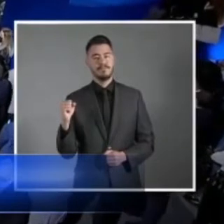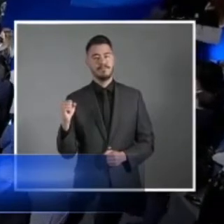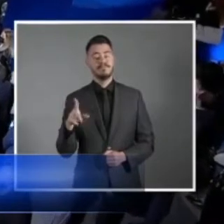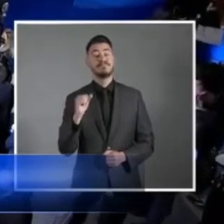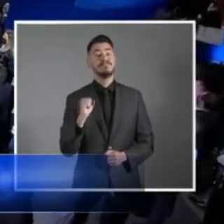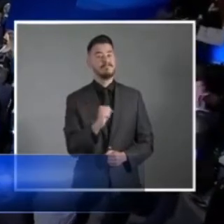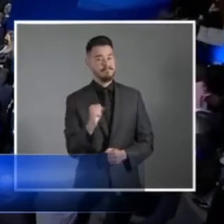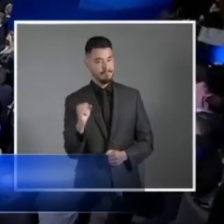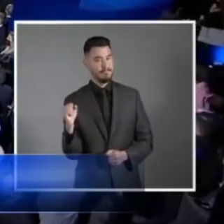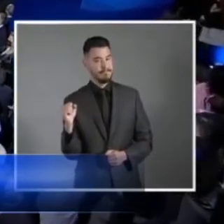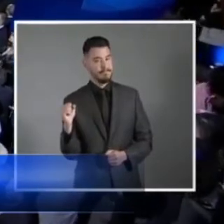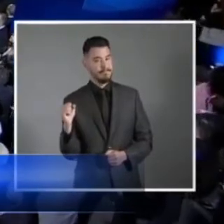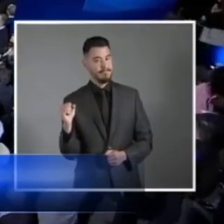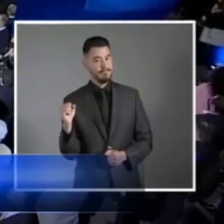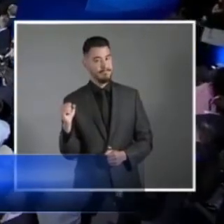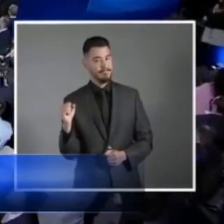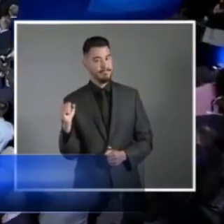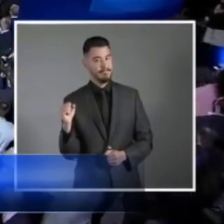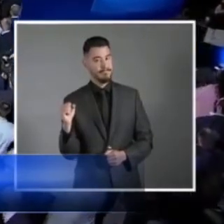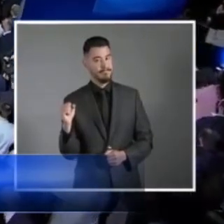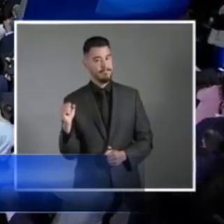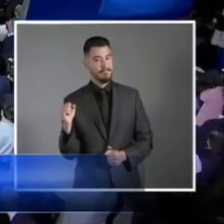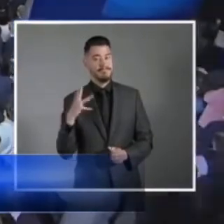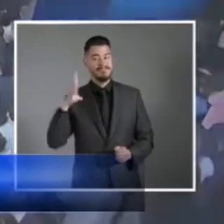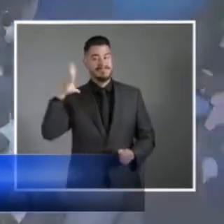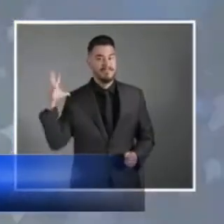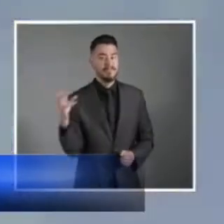και στα δεξιά δεν χωράει η ακροδεξιά.